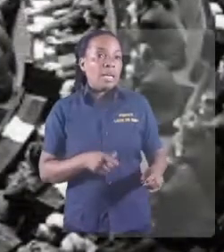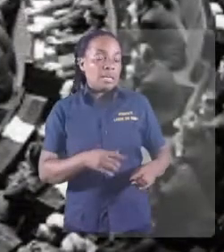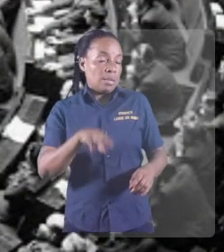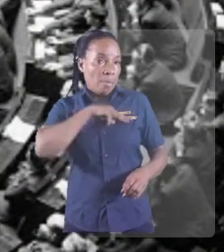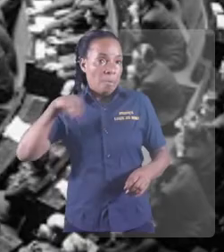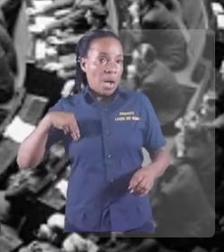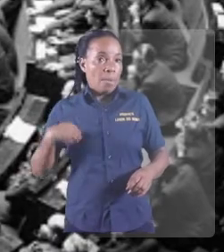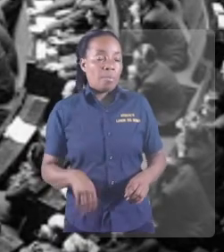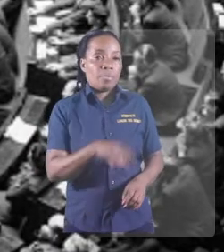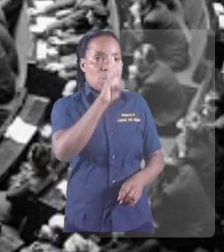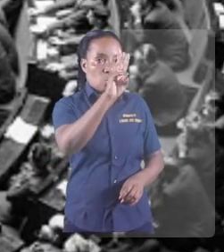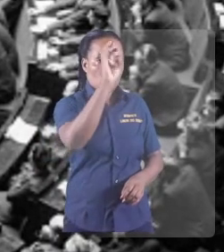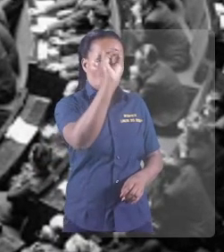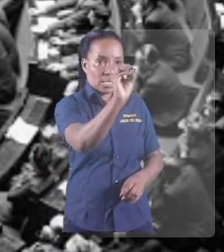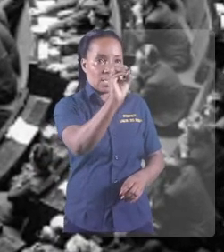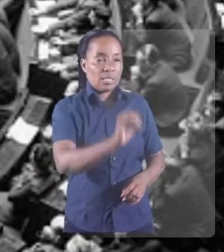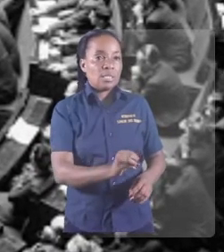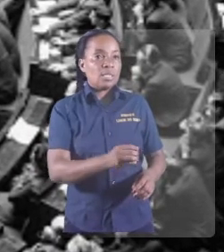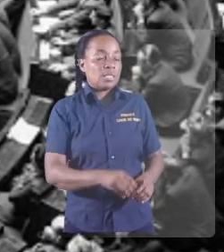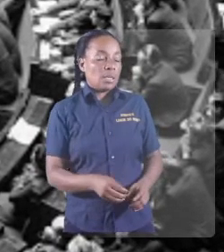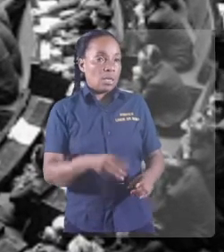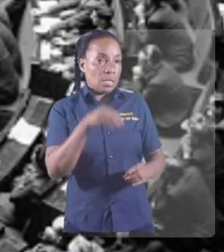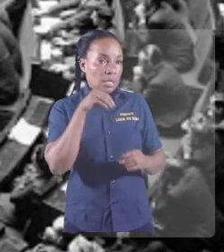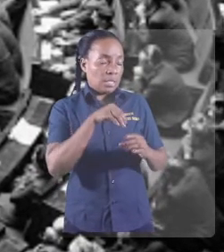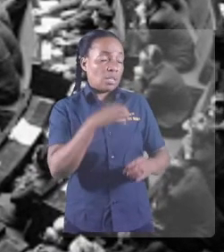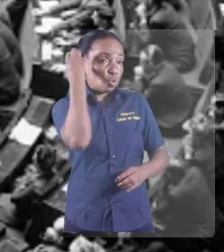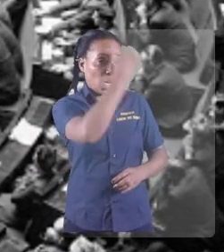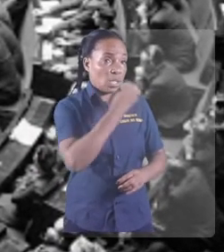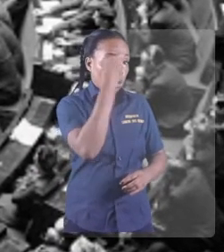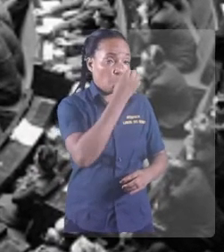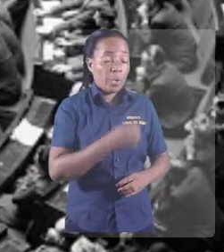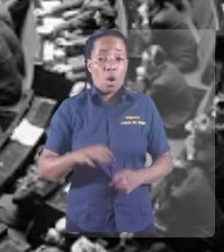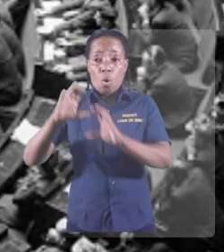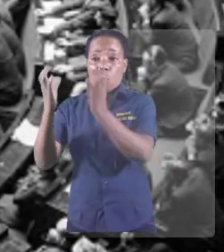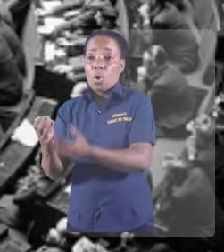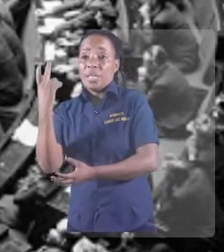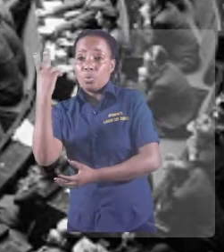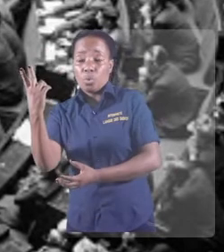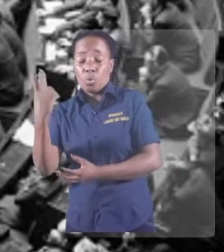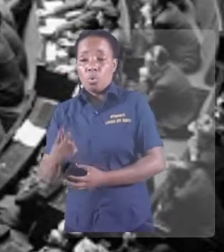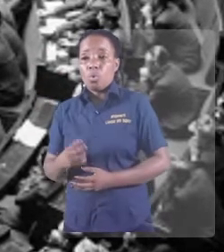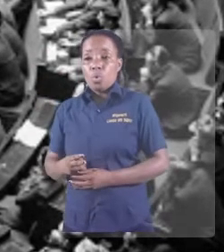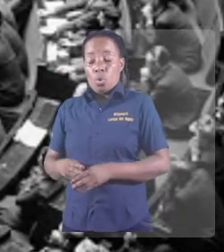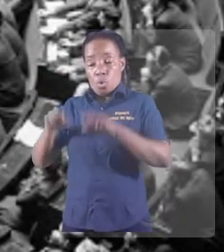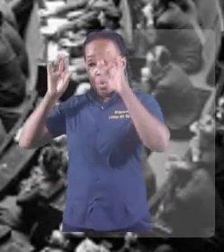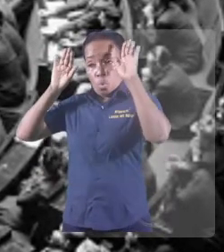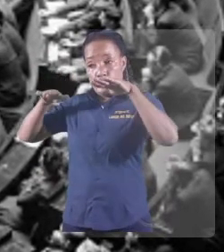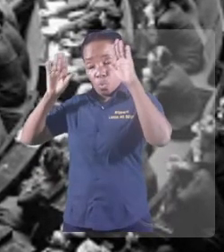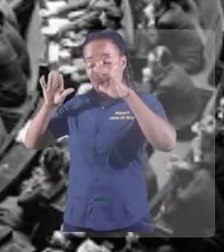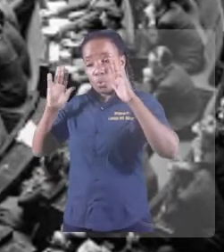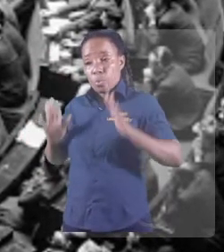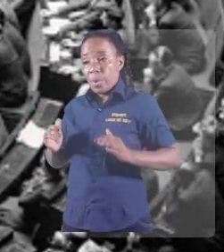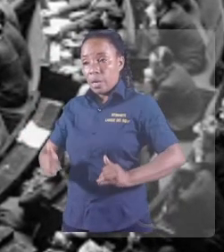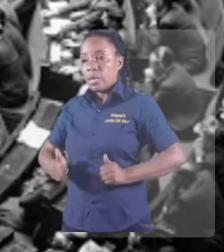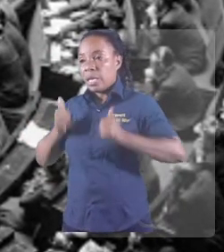droit à 60 représentants et le second collège, c'est le collège des musulmans qui a droit à 60